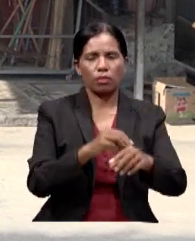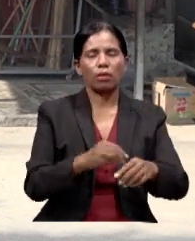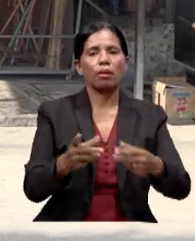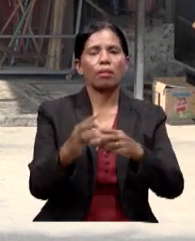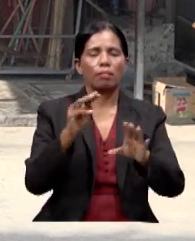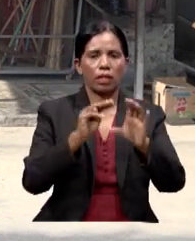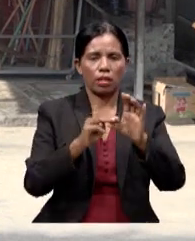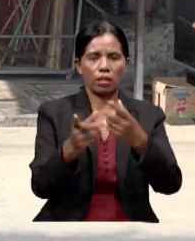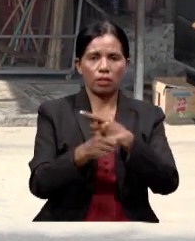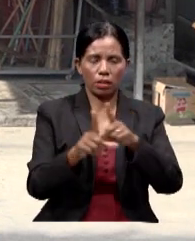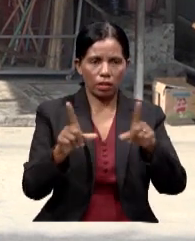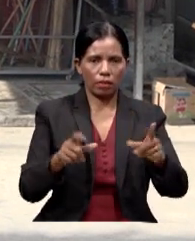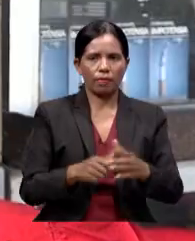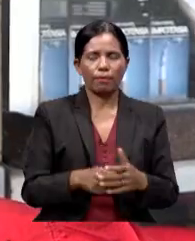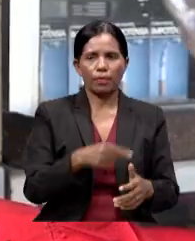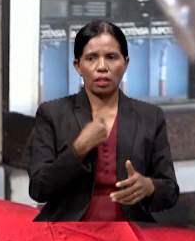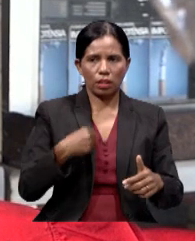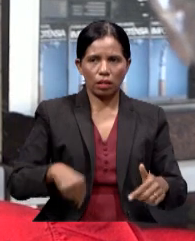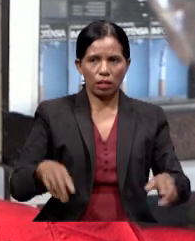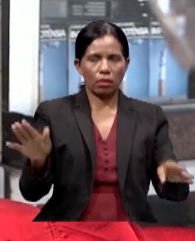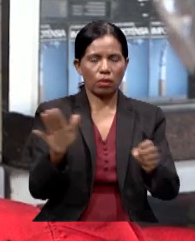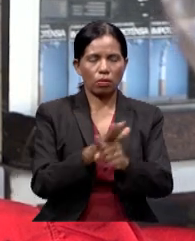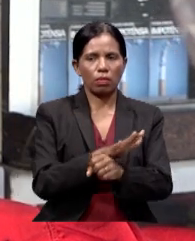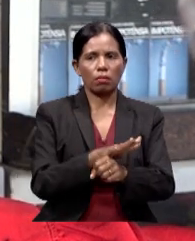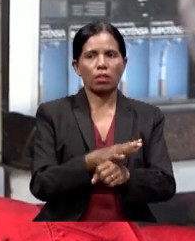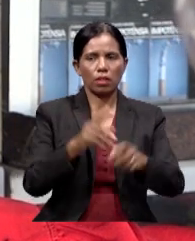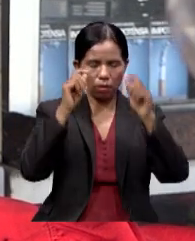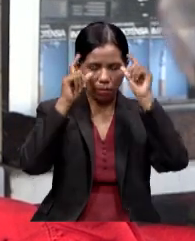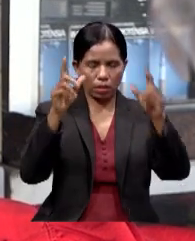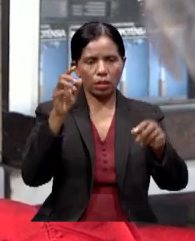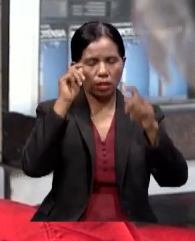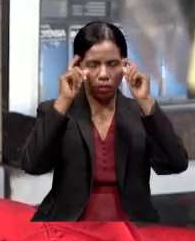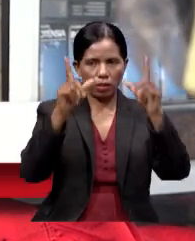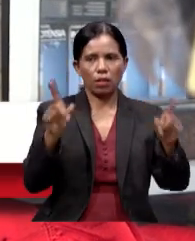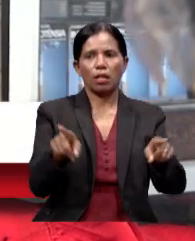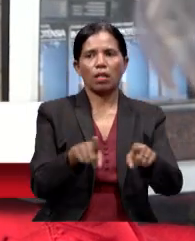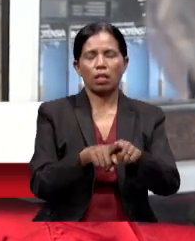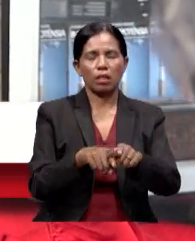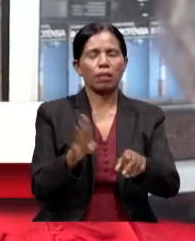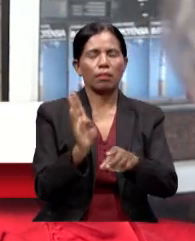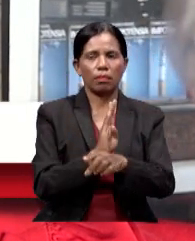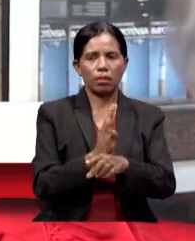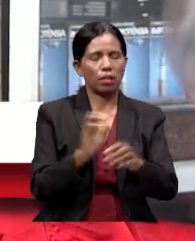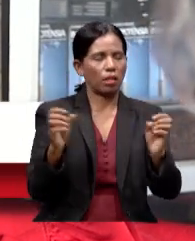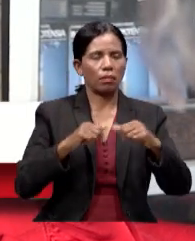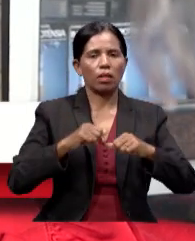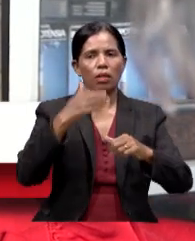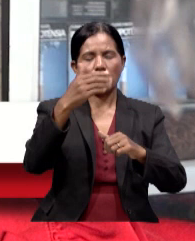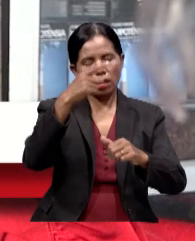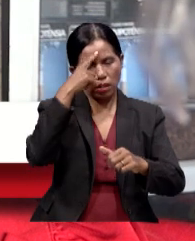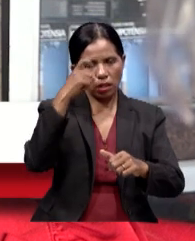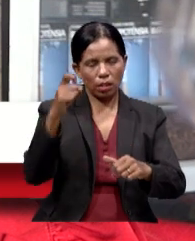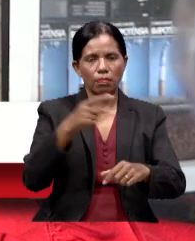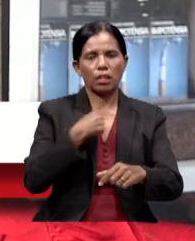livre. Sina manakonu ya Timor, une Timor na rasik se buka mori sana sana negosu kik, se laba oin tambah sina domina,